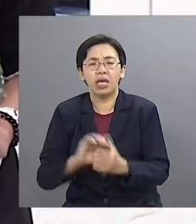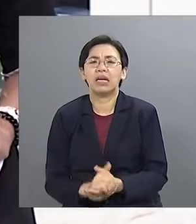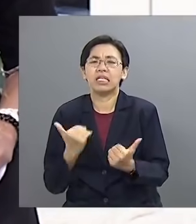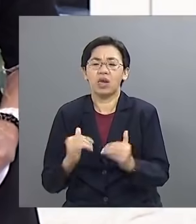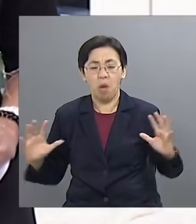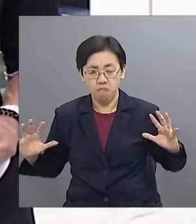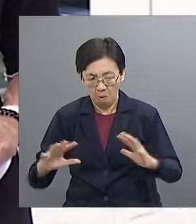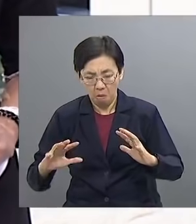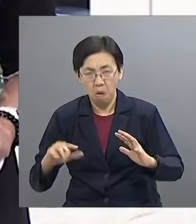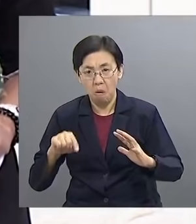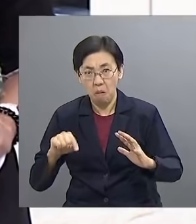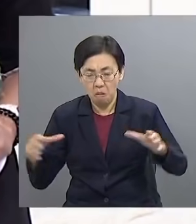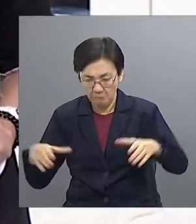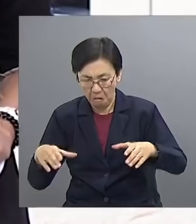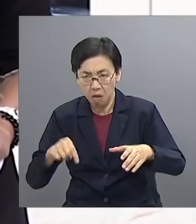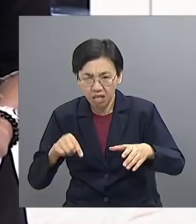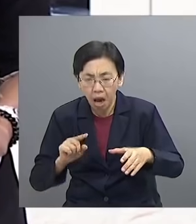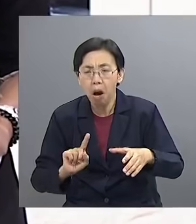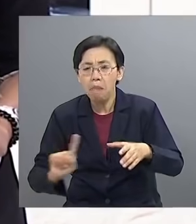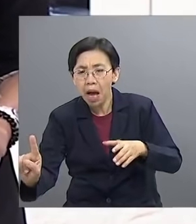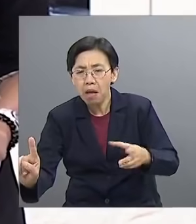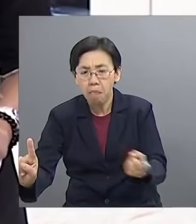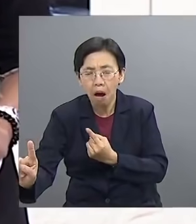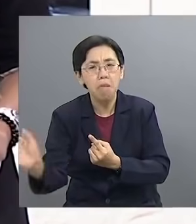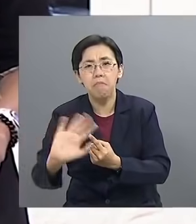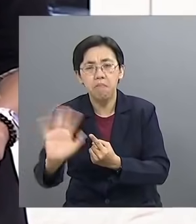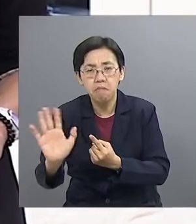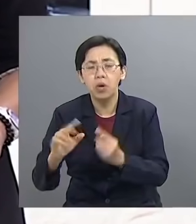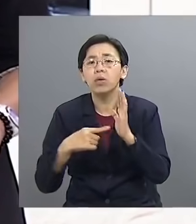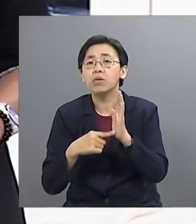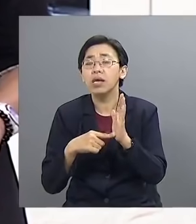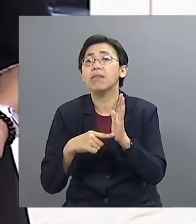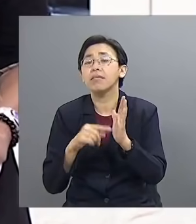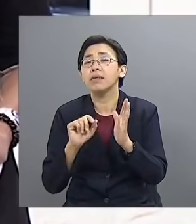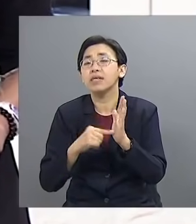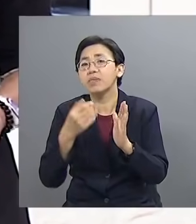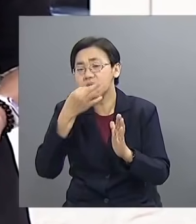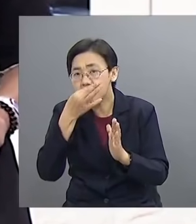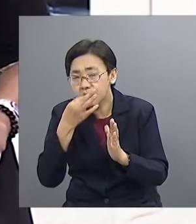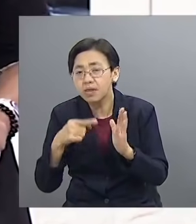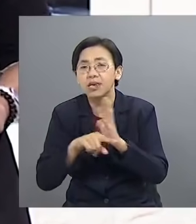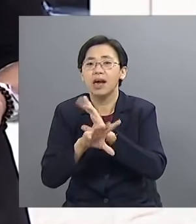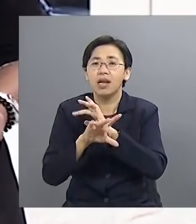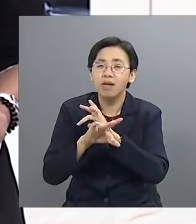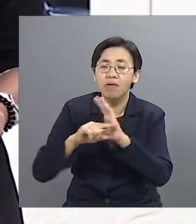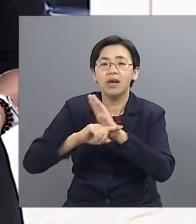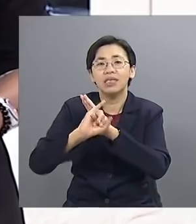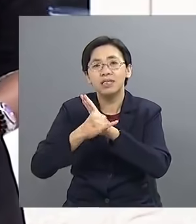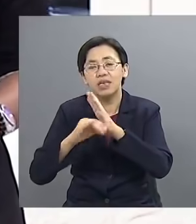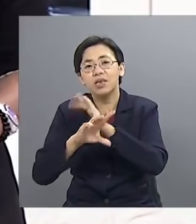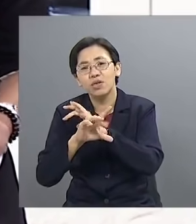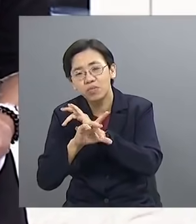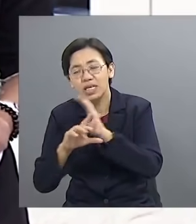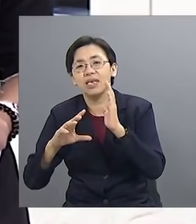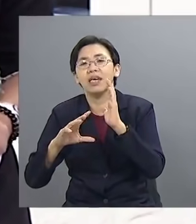คะว่า5จังหวัดไม่ว่าจะเป็นสมุทรสาครนะคะจังหวัดทางภาคตะวันออกอย่างระยองจันทบุรีชนบุรีตราดเนี่ยนะคะ